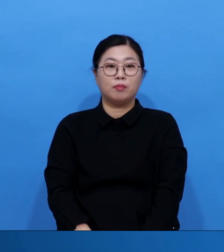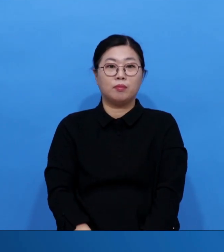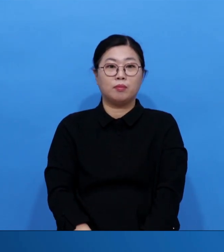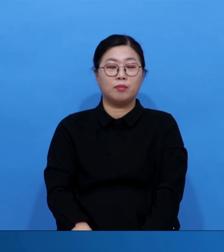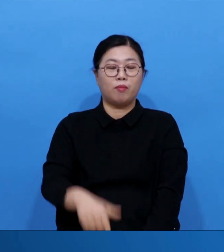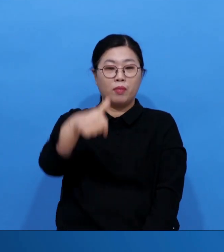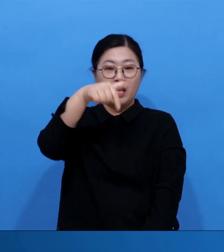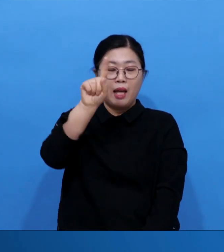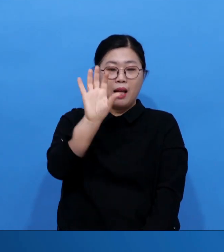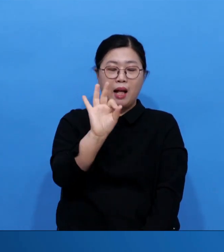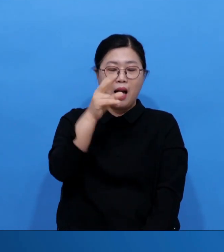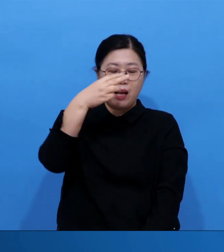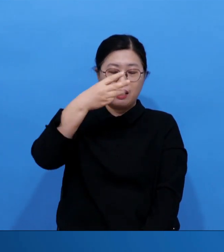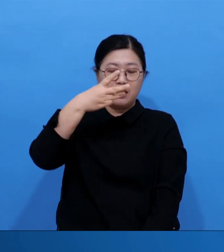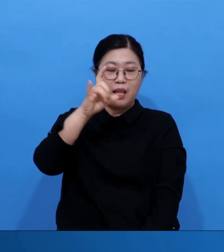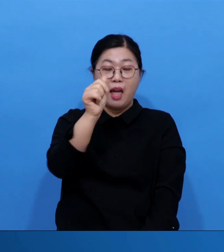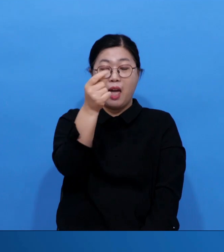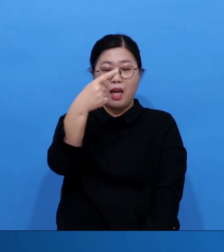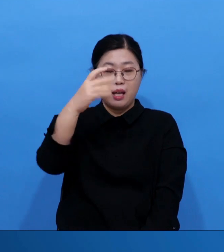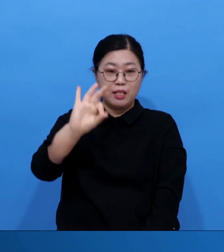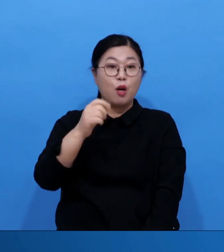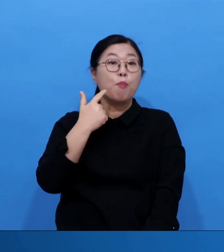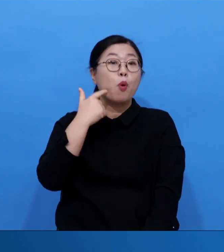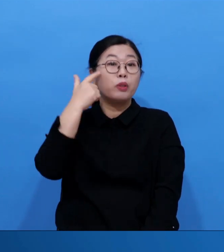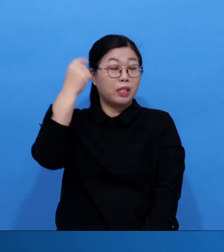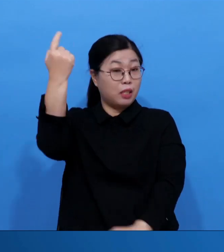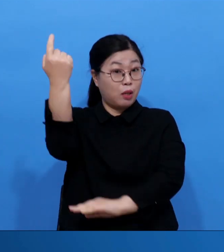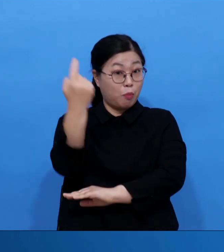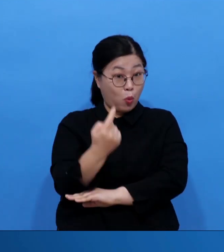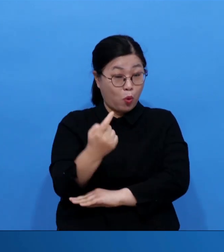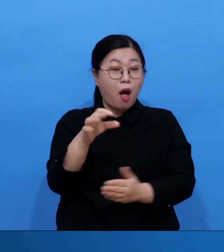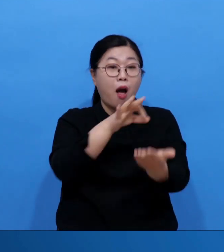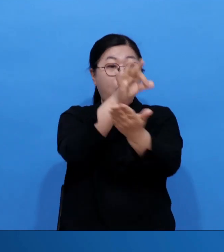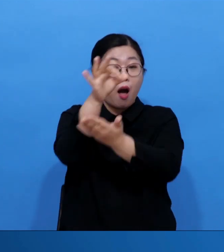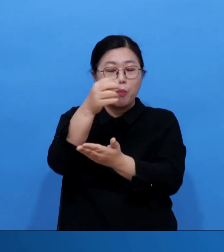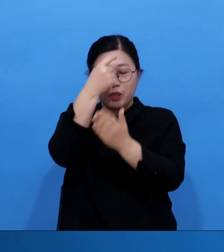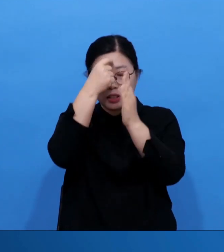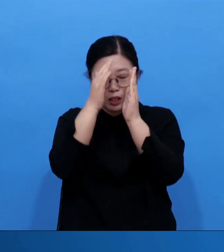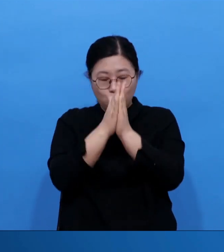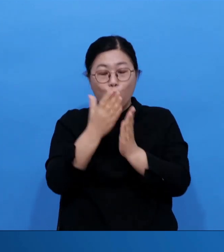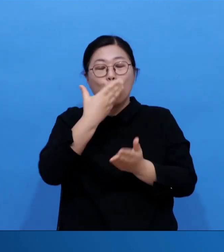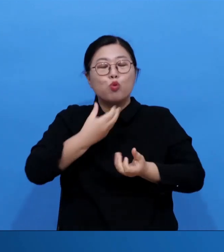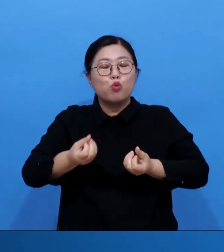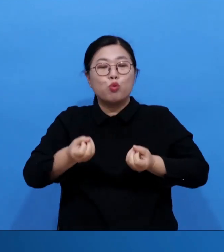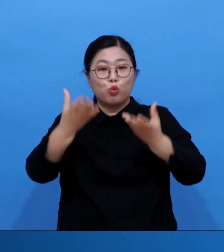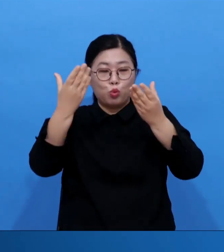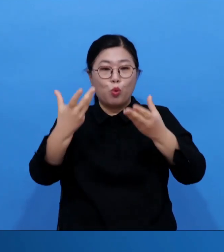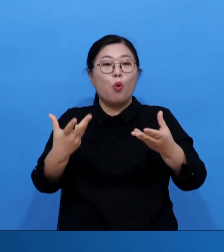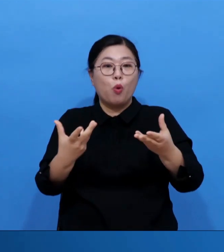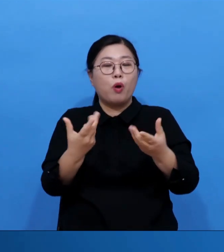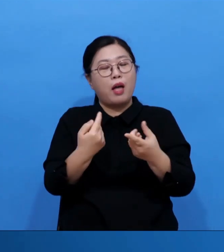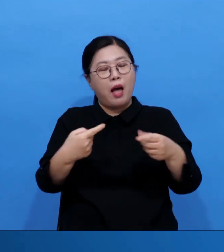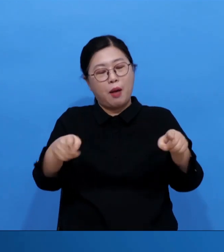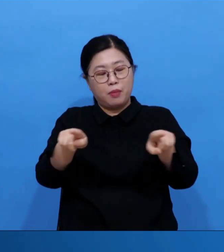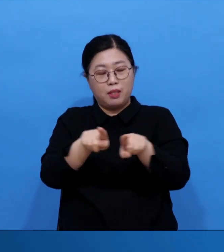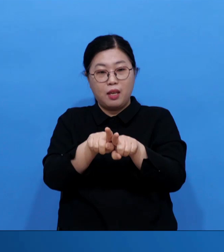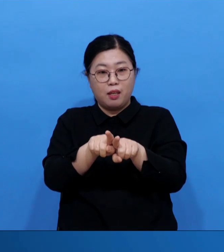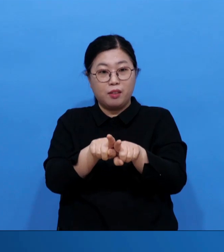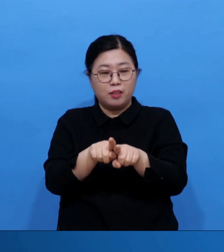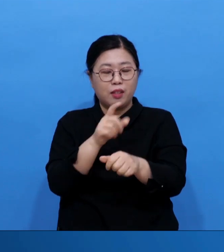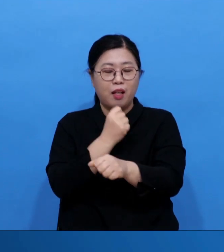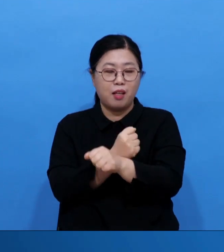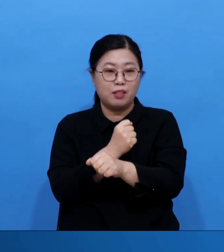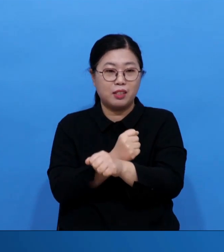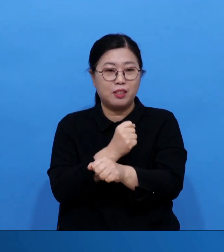강태훈 목사님 나오셔서 헌금기도 및 축도로 핵심 예배를 마치겠습니다. Reverend Kang Tae will come and give us the offering prayer and benediction to close